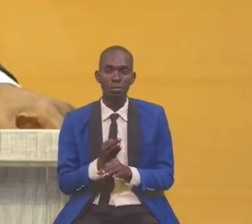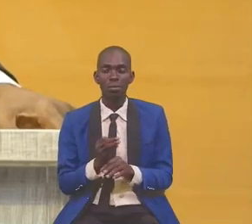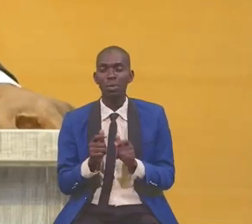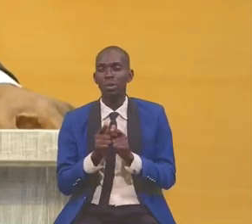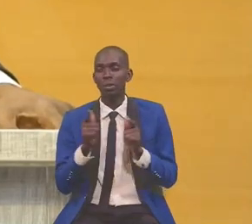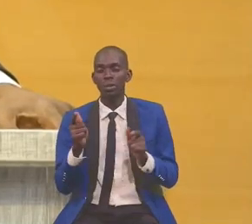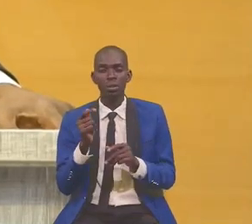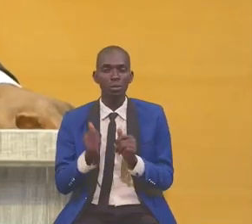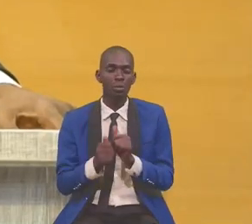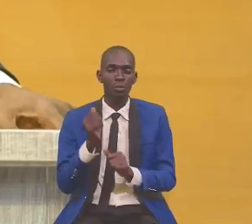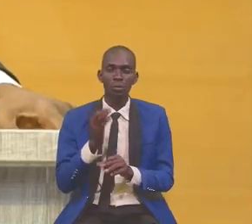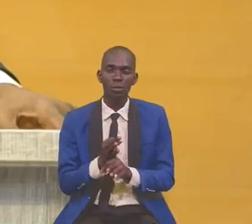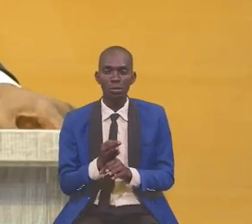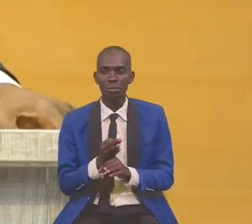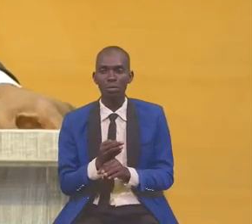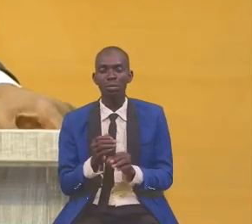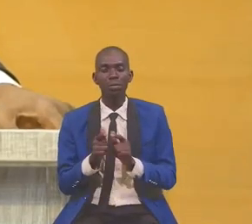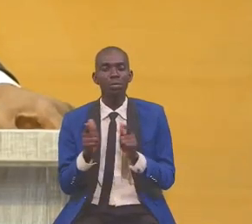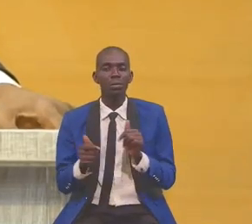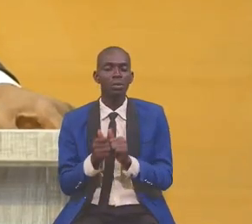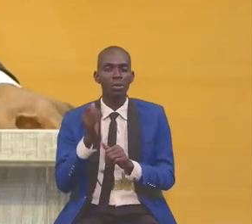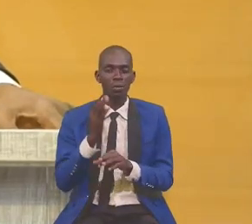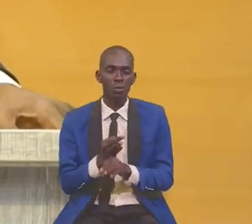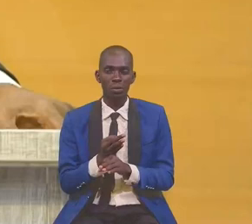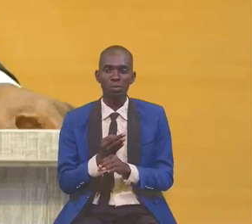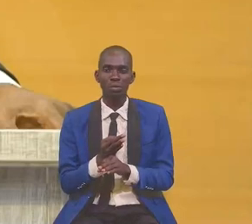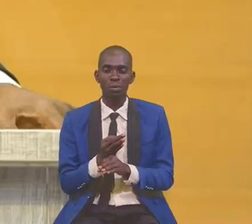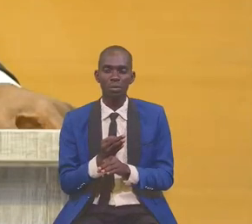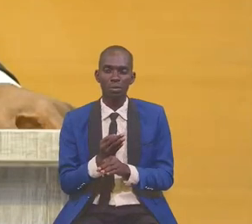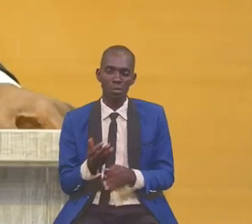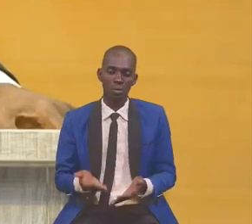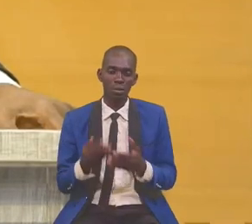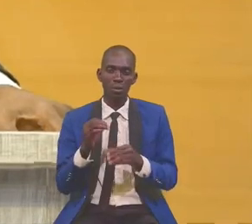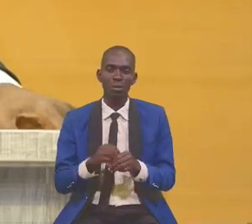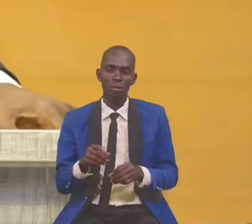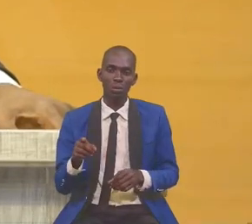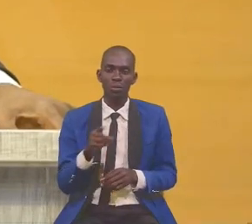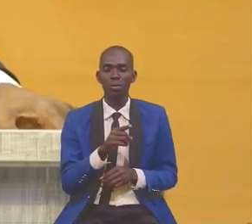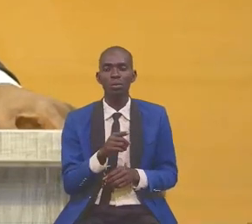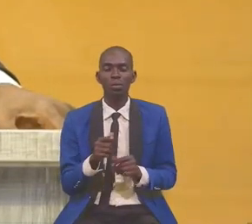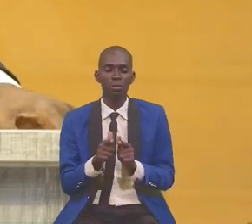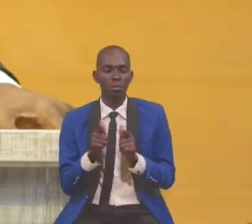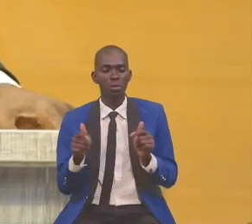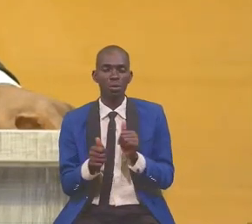foi. Que cette foi se lève en toi. Plus grande.